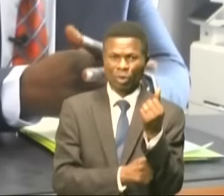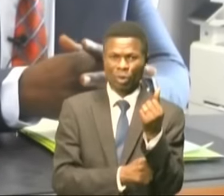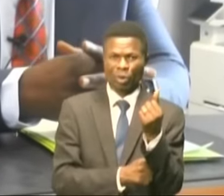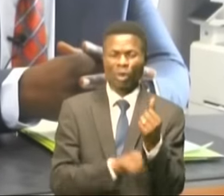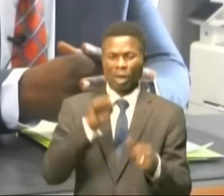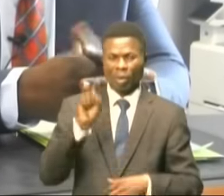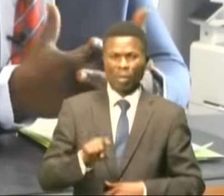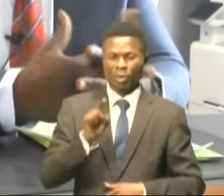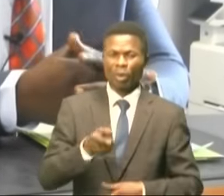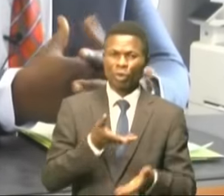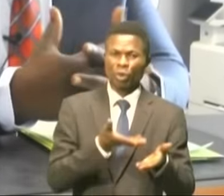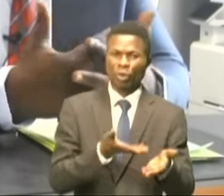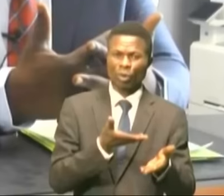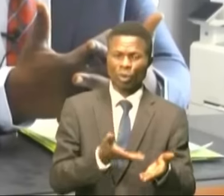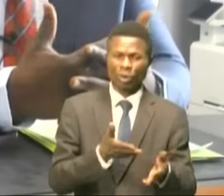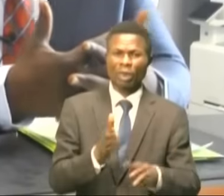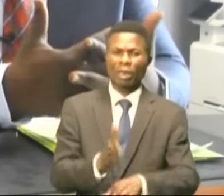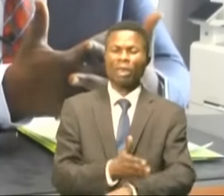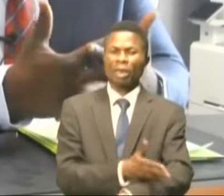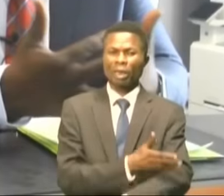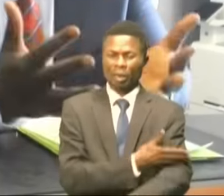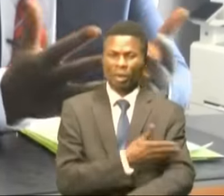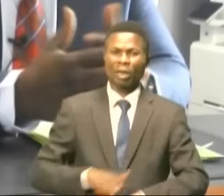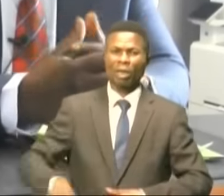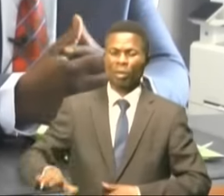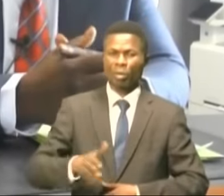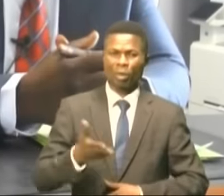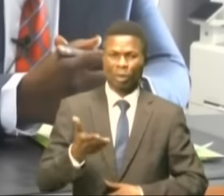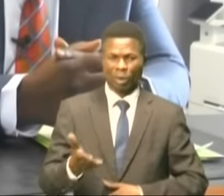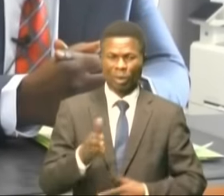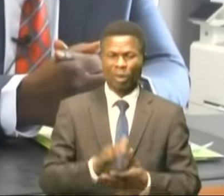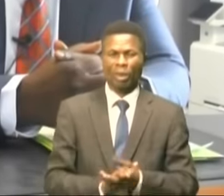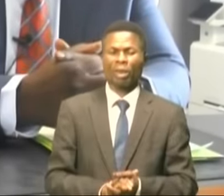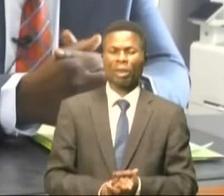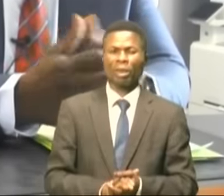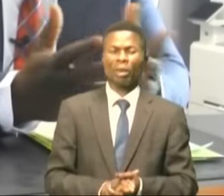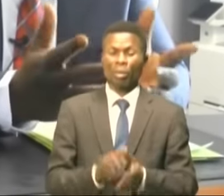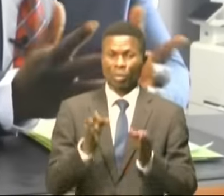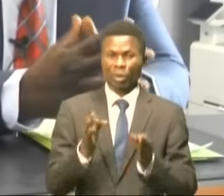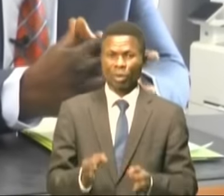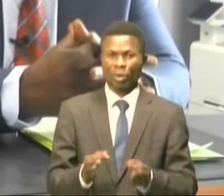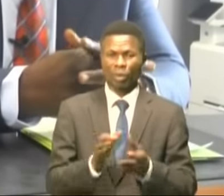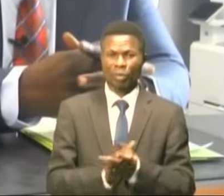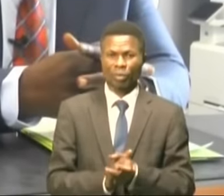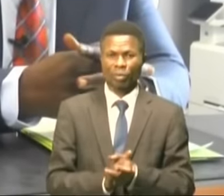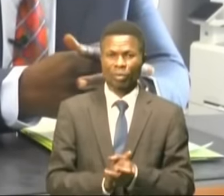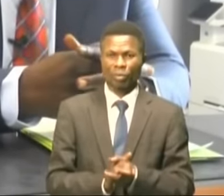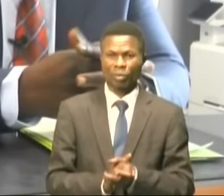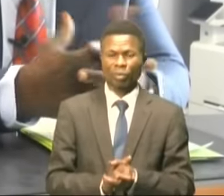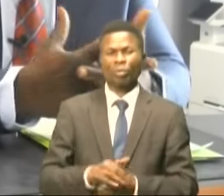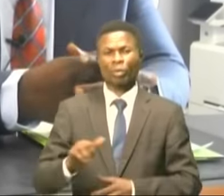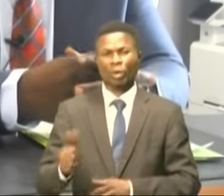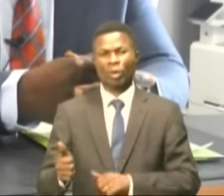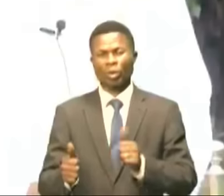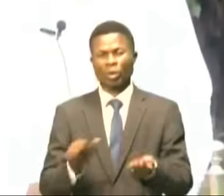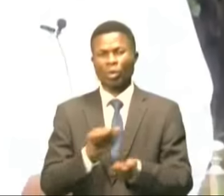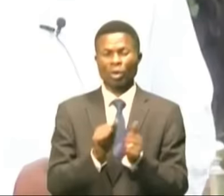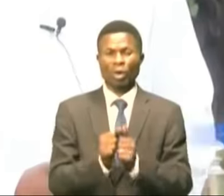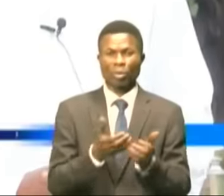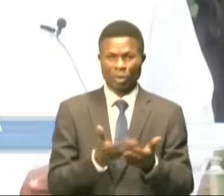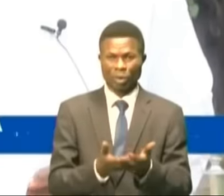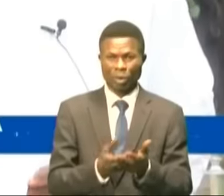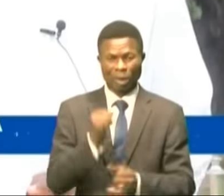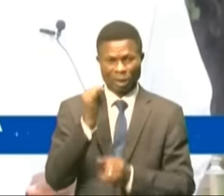peut accepter malgré nous que d'autres reviennent, mais néanmoins il y en a qui devaient avoir honte.